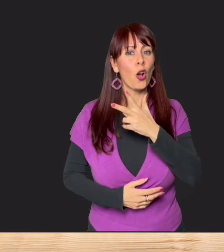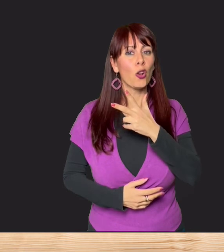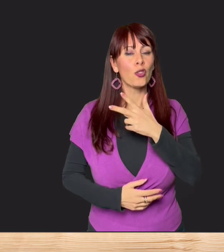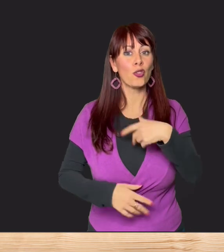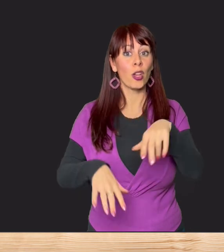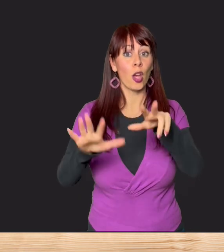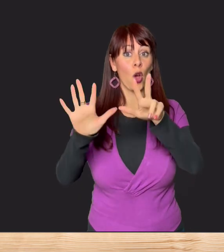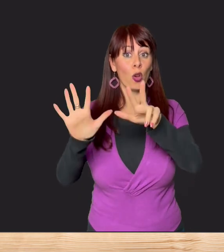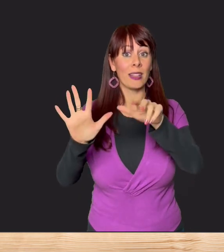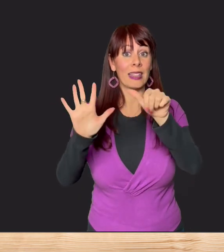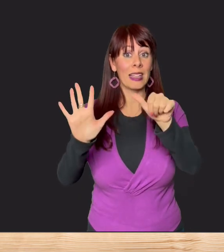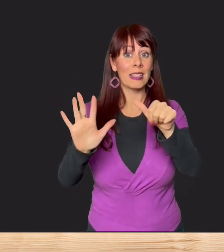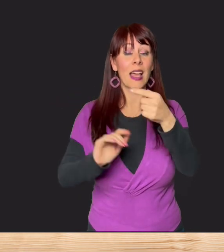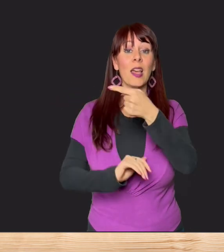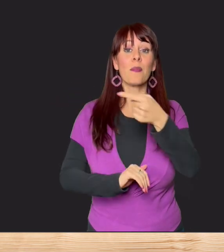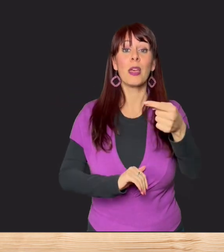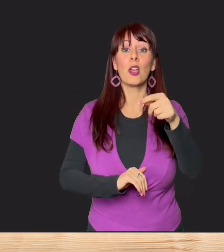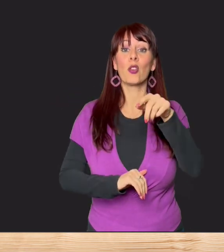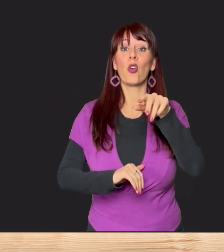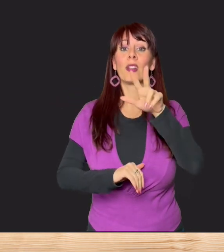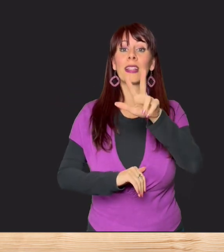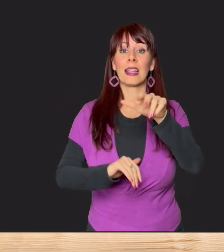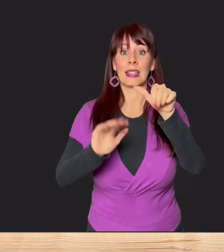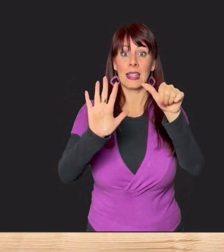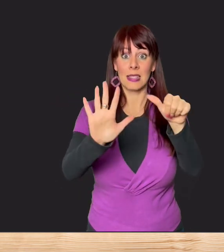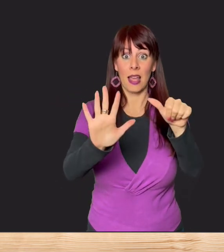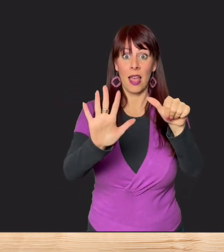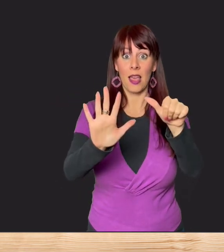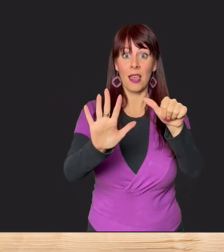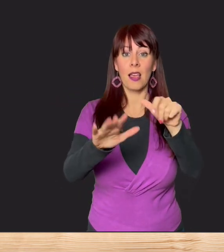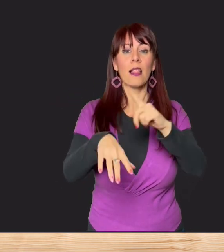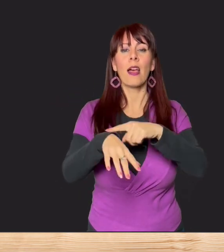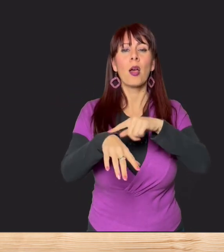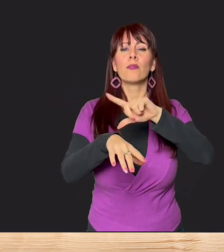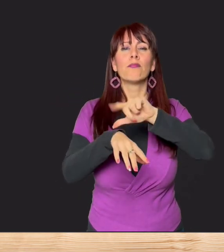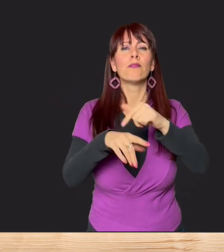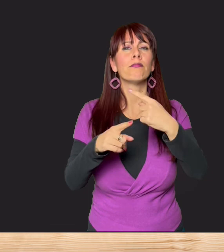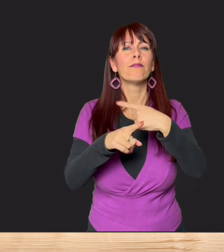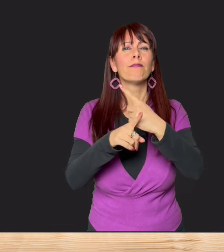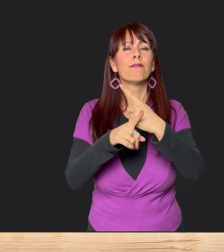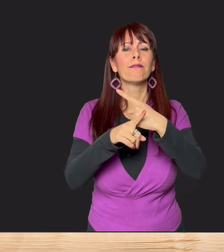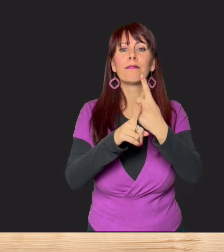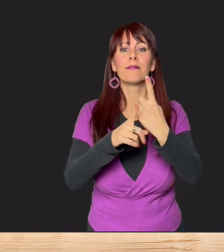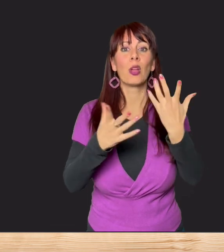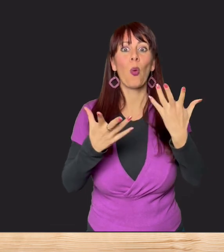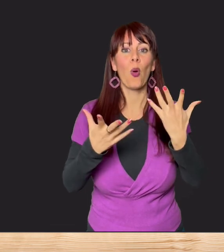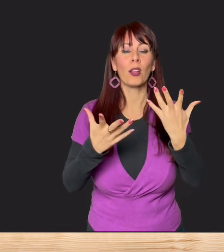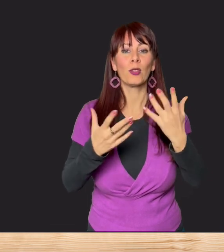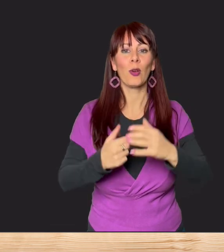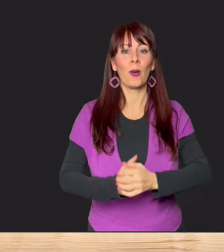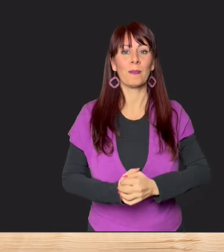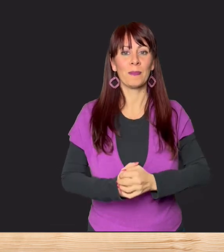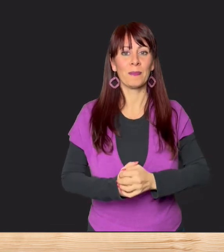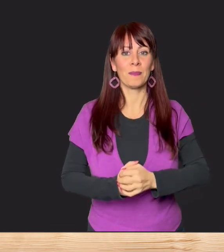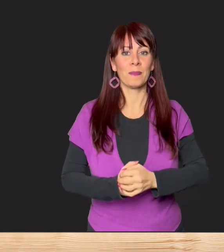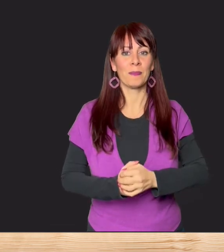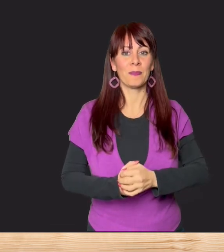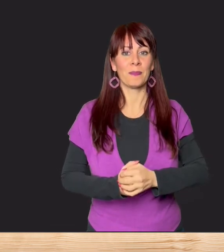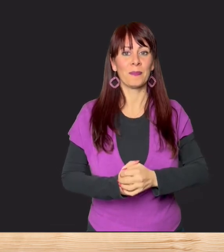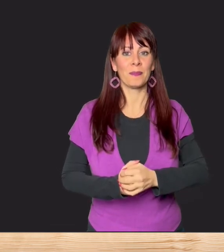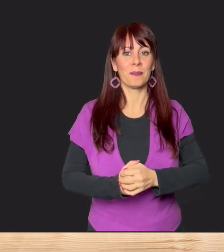veloce che puoi 86 meno 36 quanto tempo ci metti a fare il calcolo